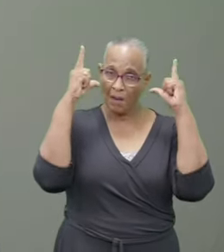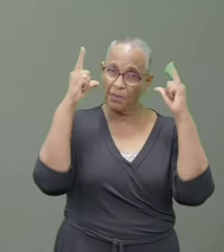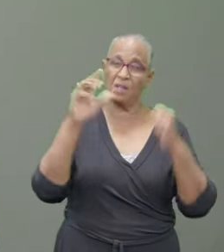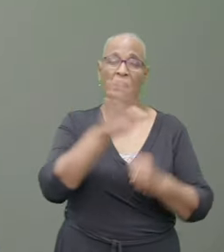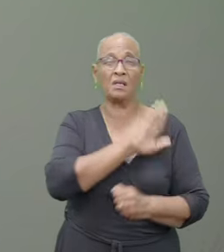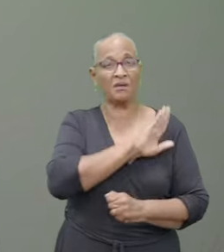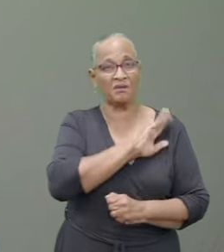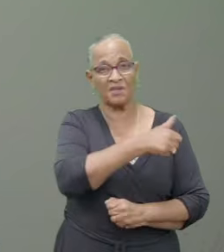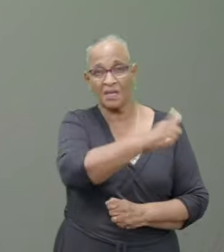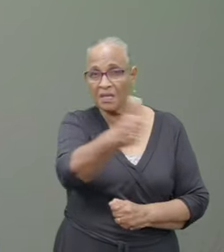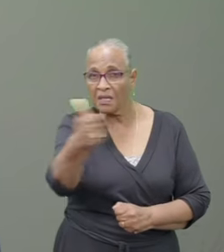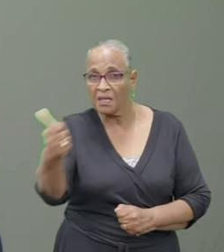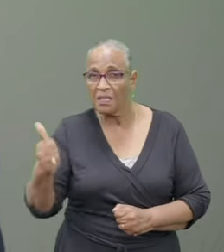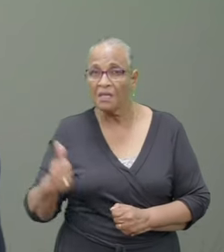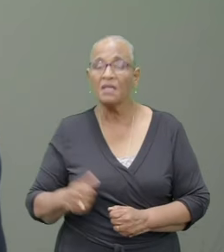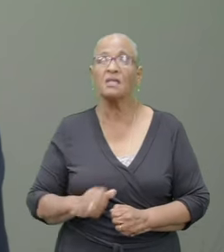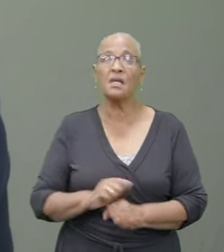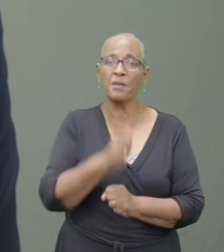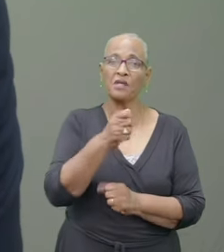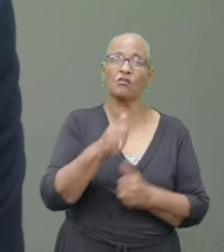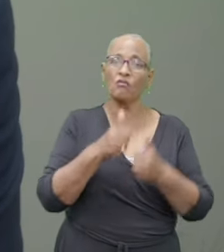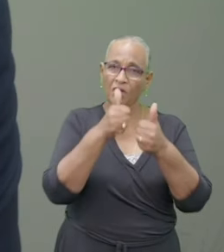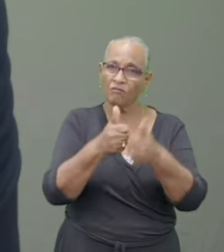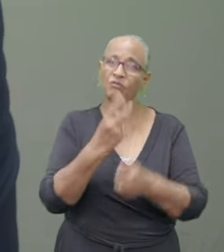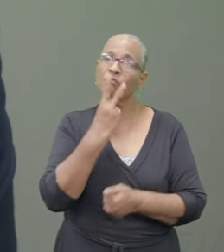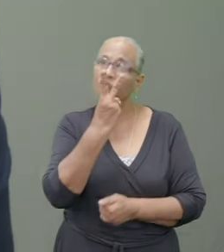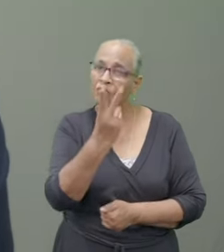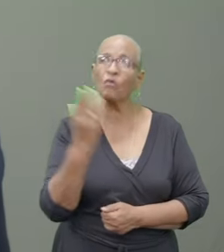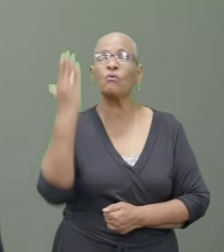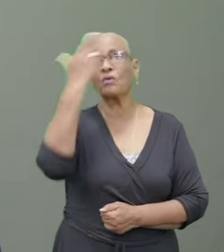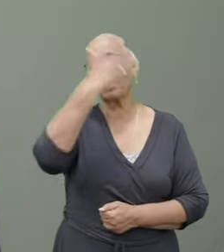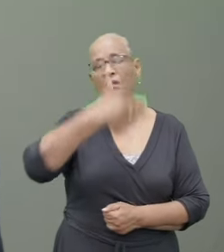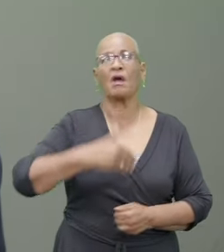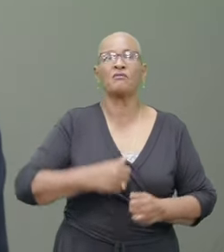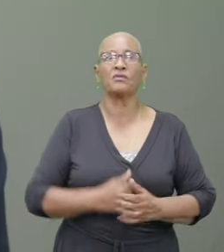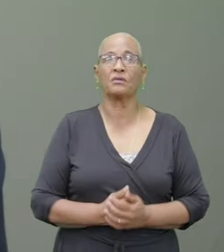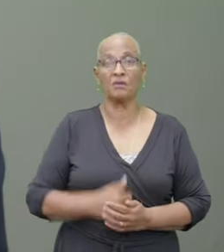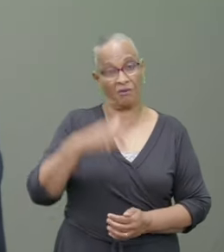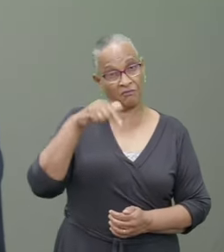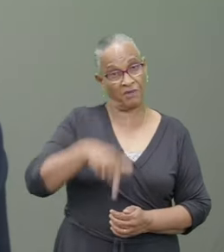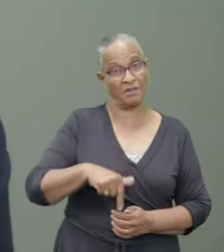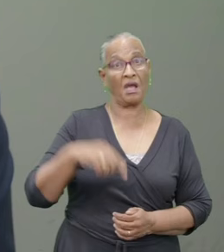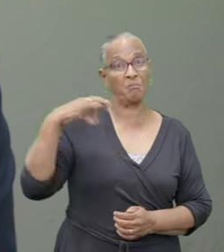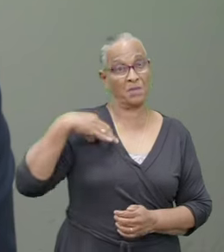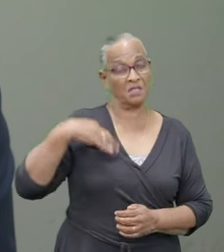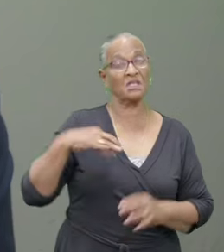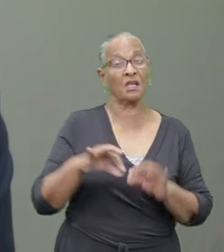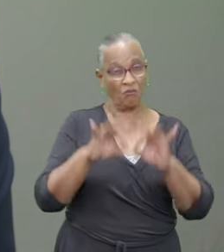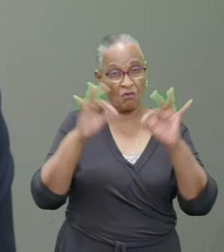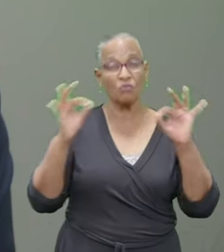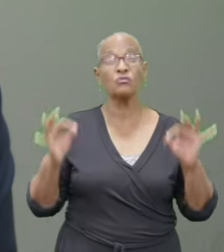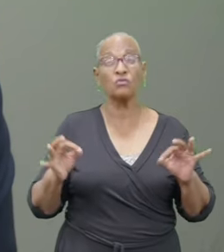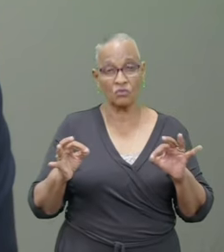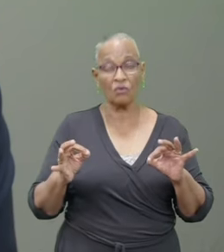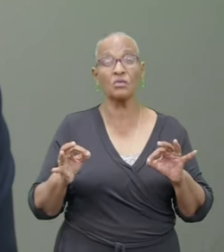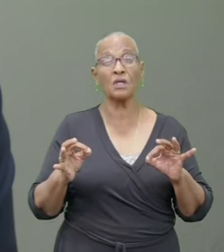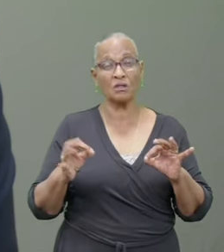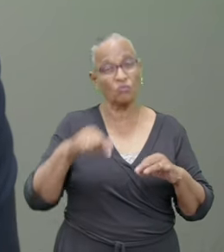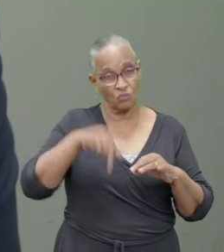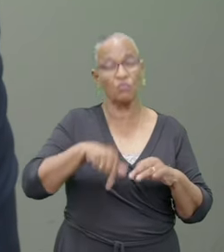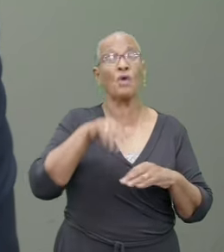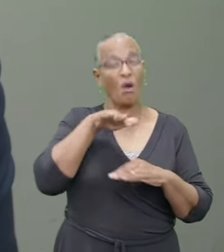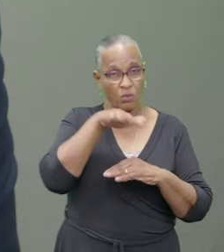deze persconferentie volgt. Goedenavond. We zijn vandaag als ministerie van Volksgezondheid